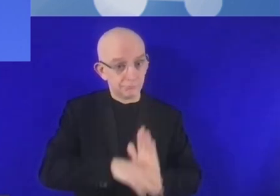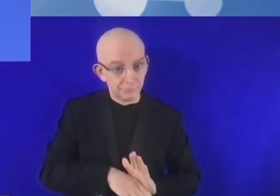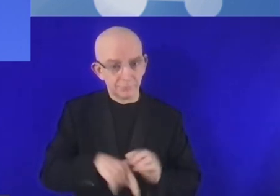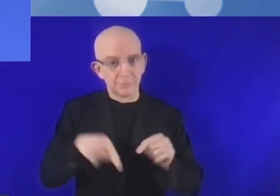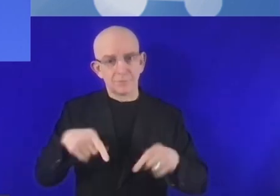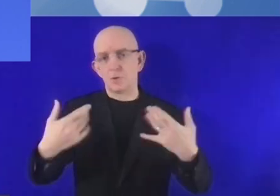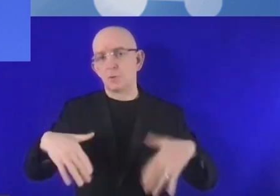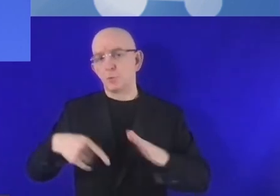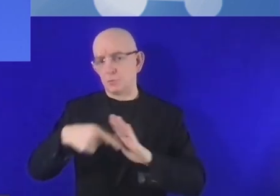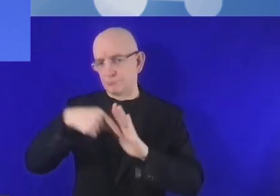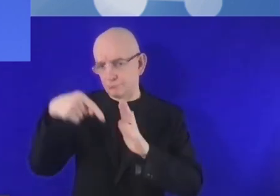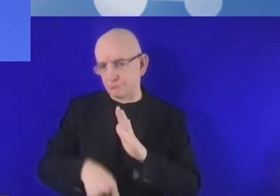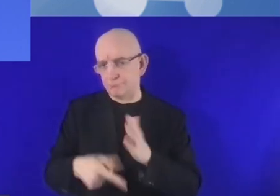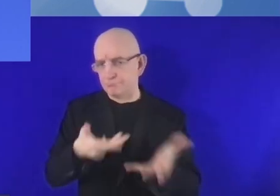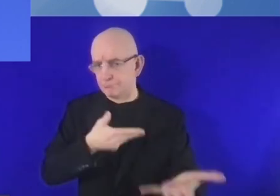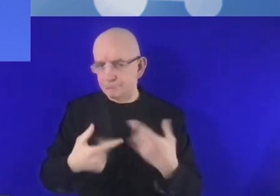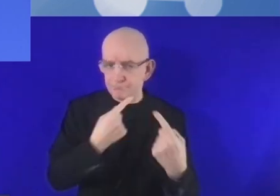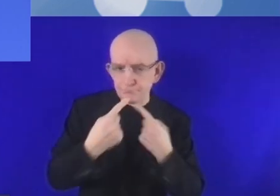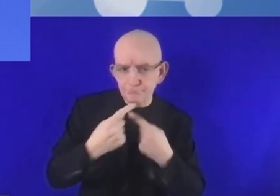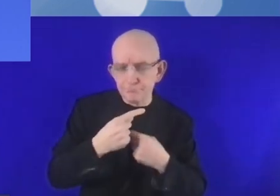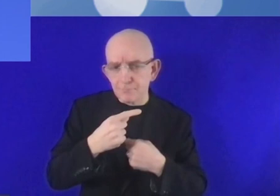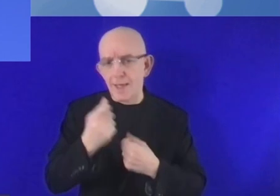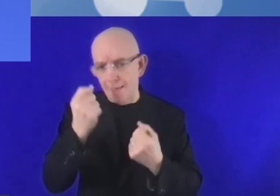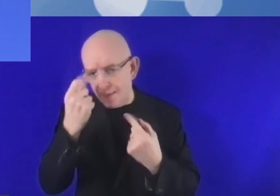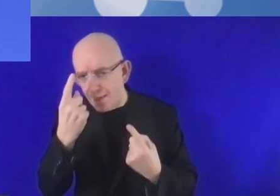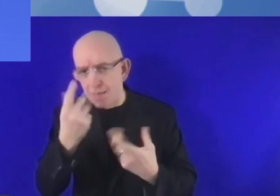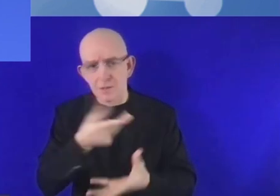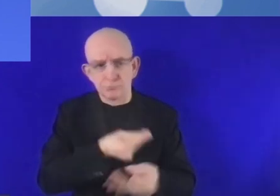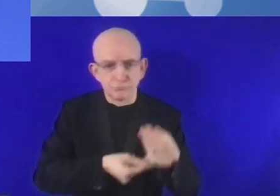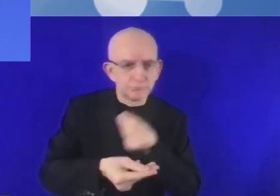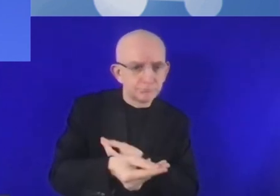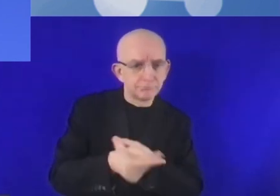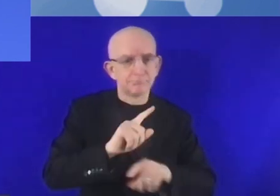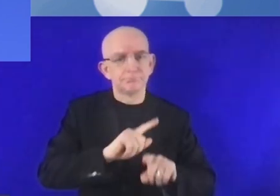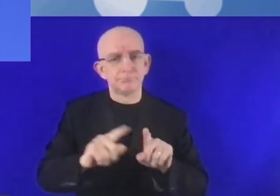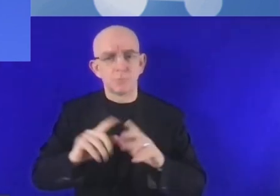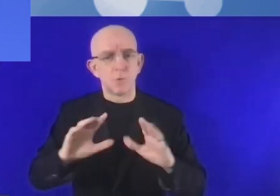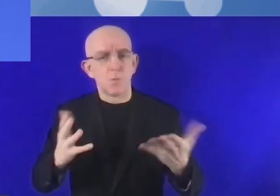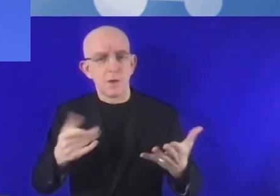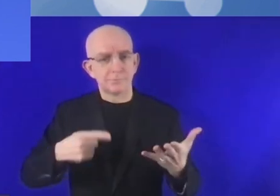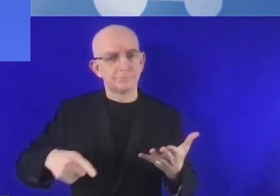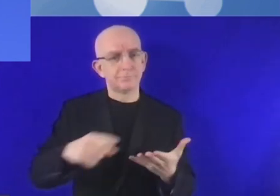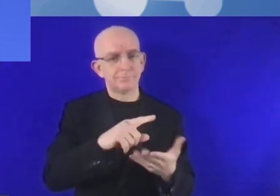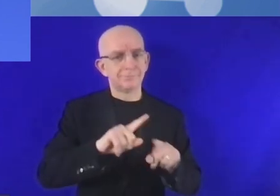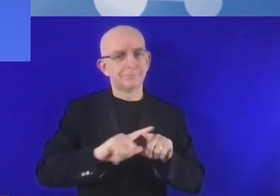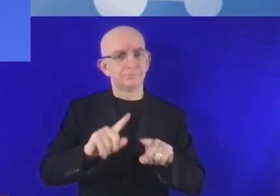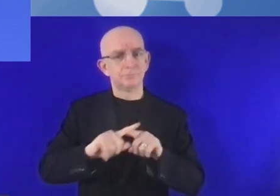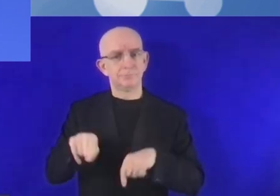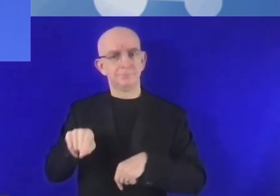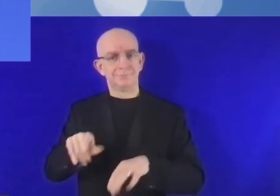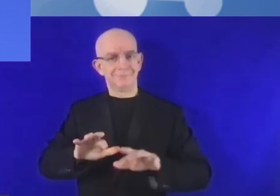się nowych regulacji. Wierzę, że dojdzie do bardzo owocnych wymian